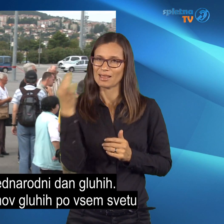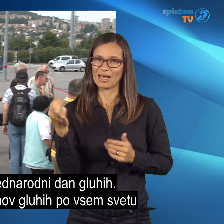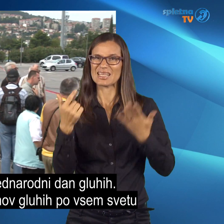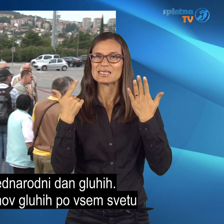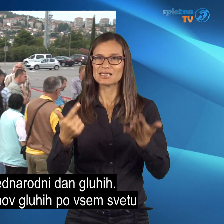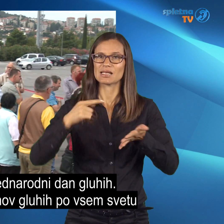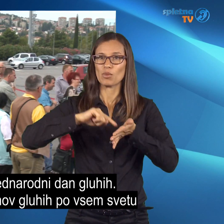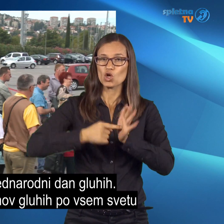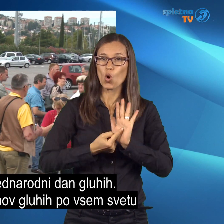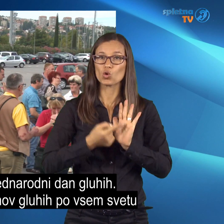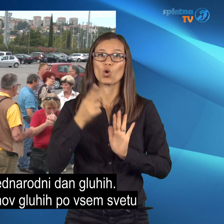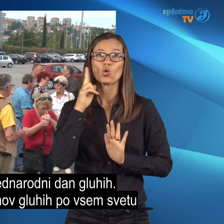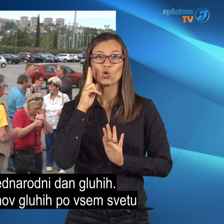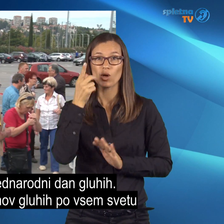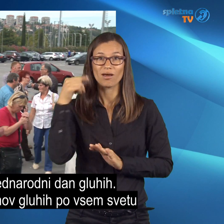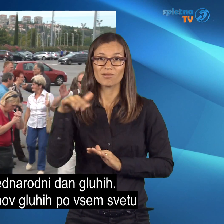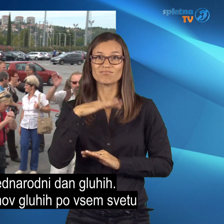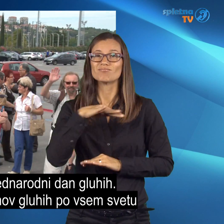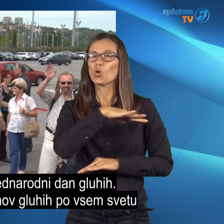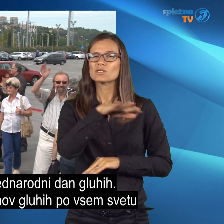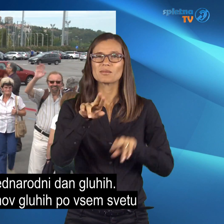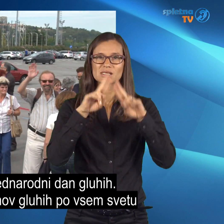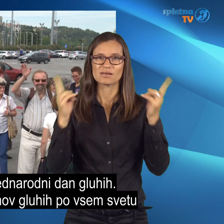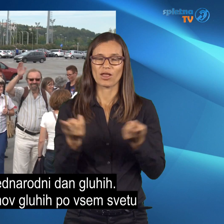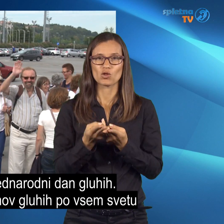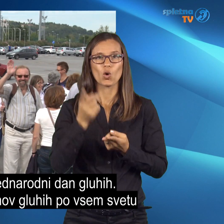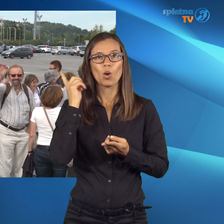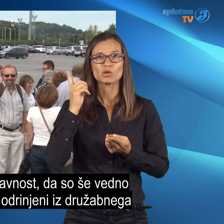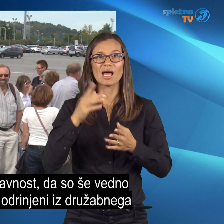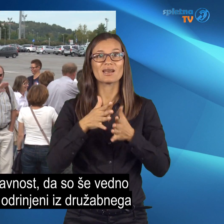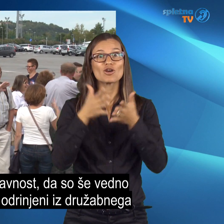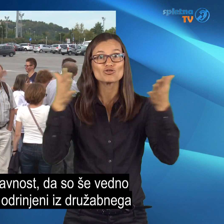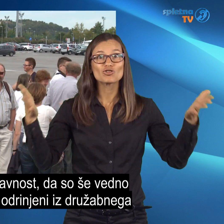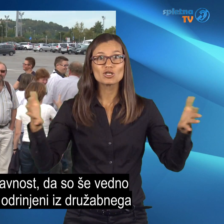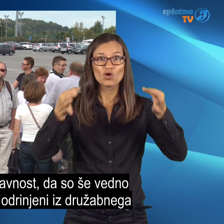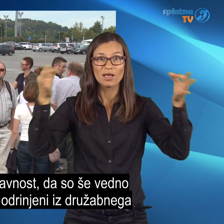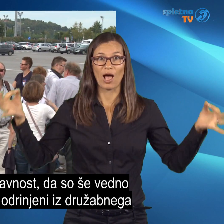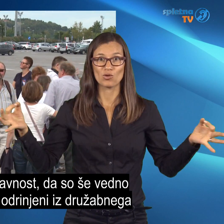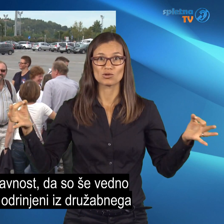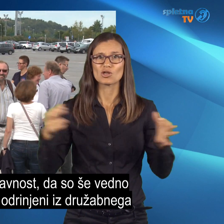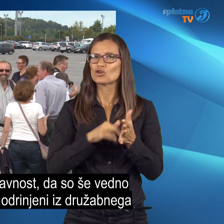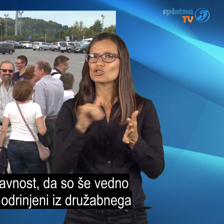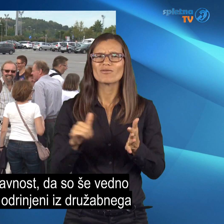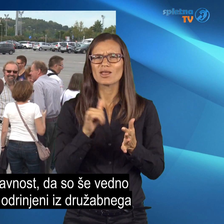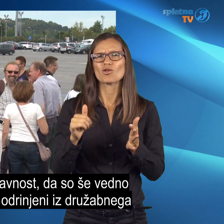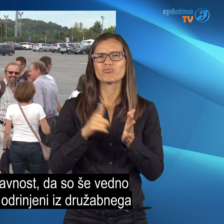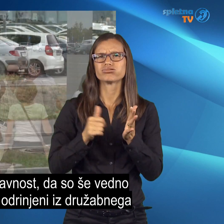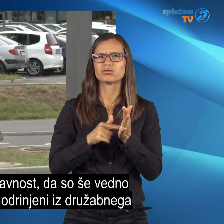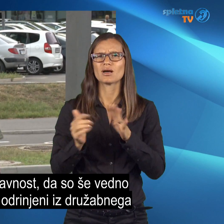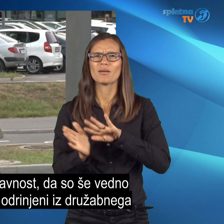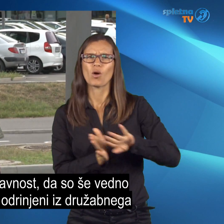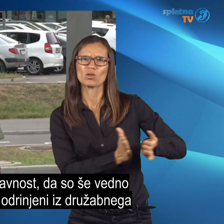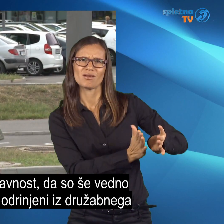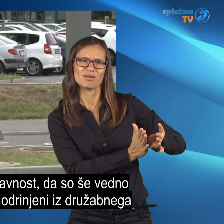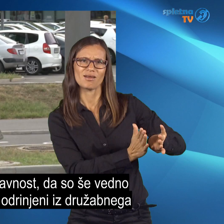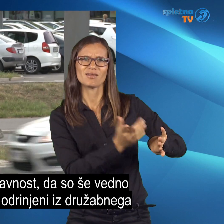Ta dan 70 milijonov gluhih po vsem svetu opozarja širšo javnost, da so še vedno vse prepogosto odrinjeni